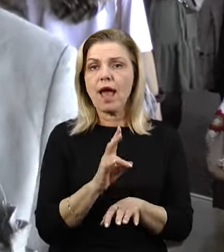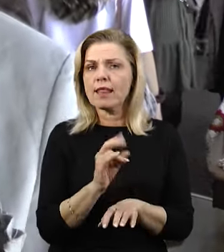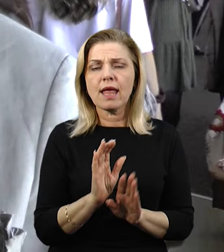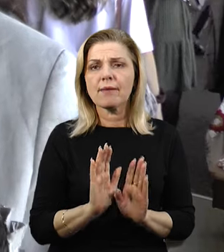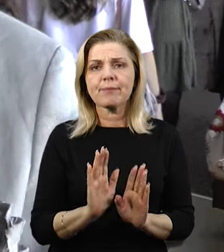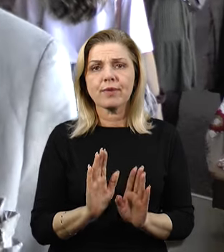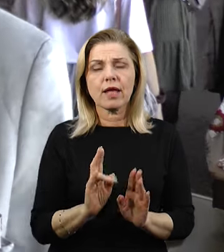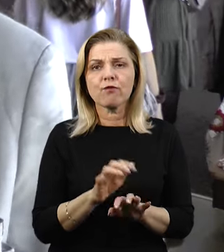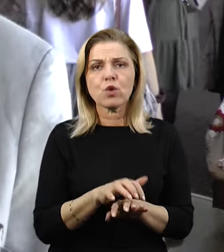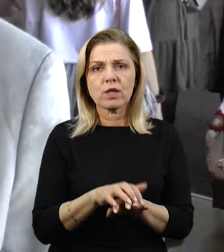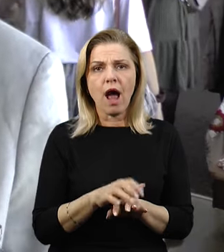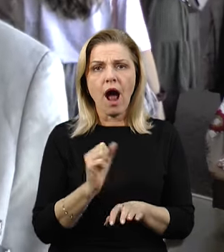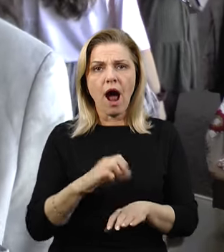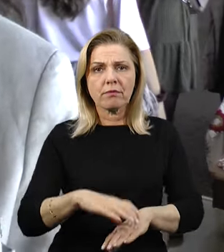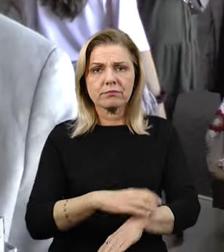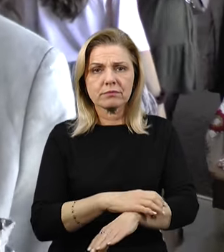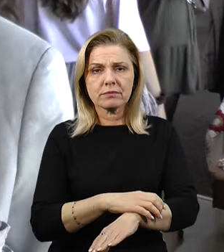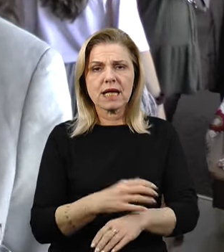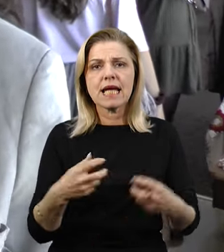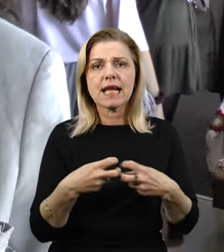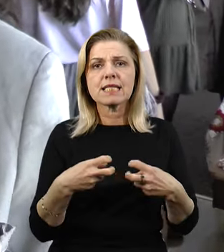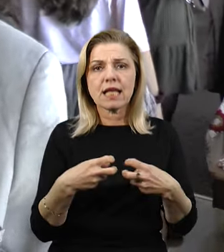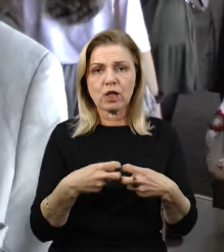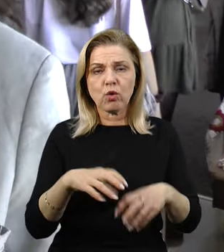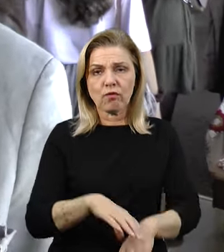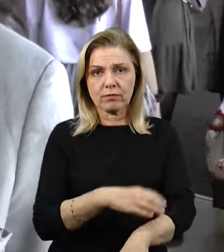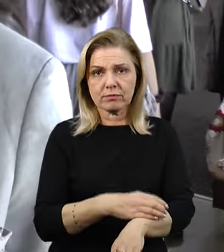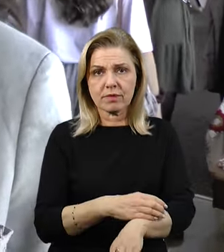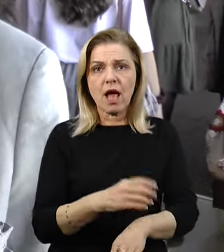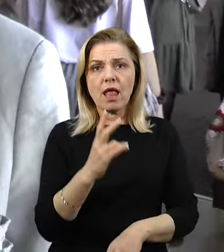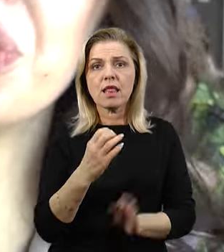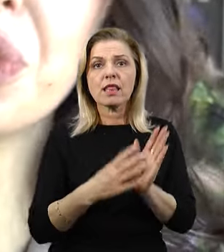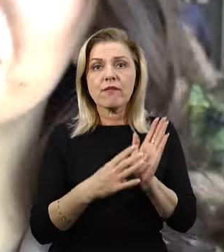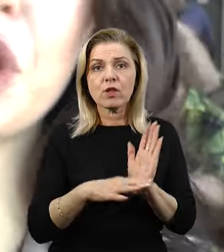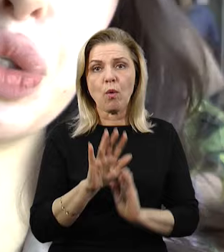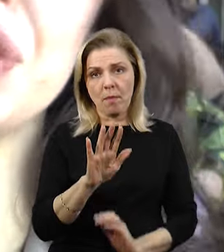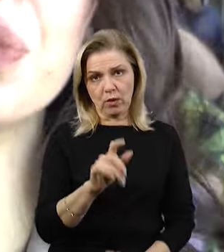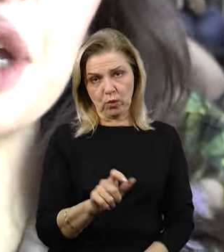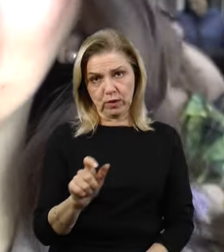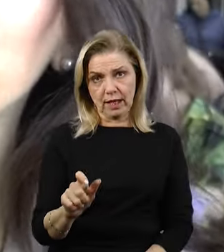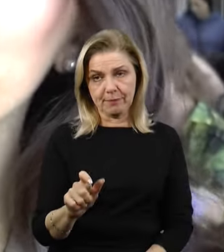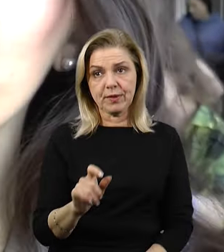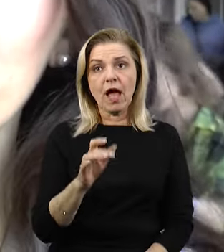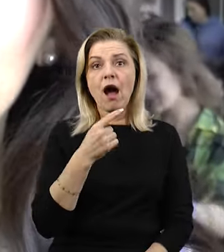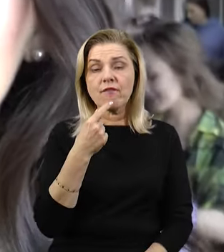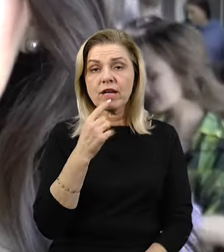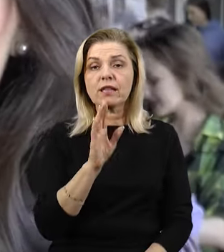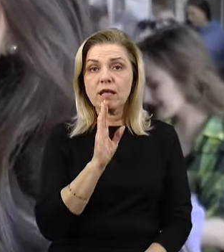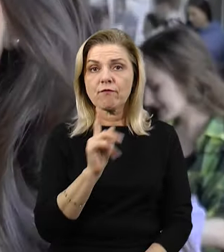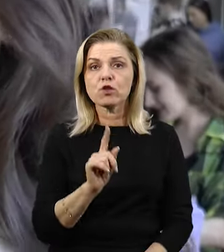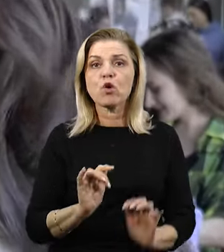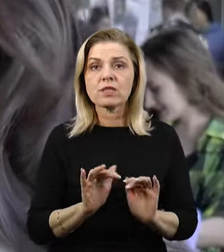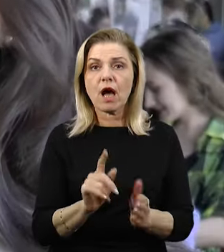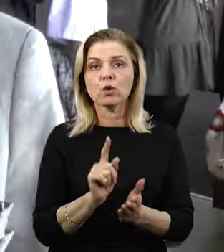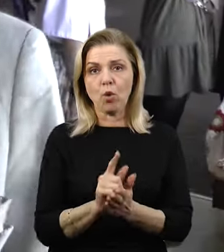як бахіли спеціальні резинові ми будемо закупляти на 95 людей. Водночас, каже організаторка, захід має допомогти